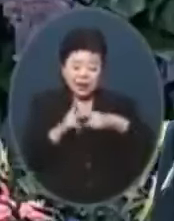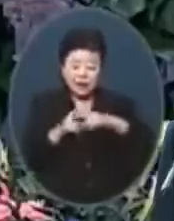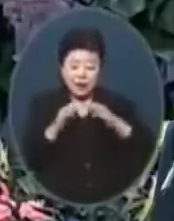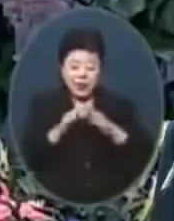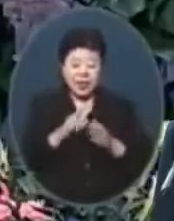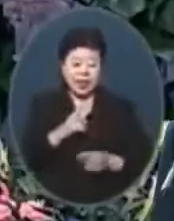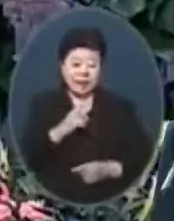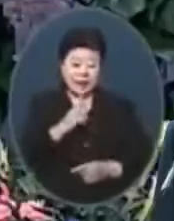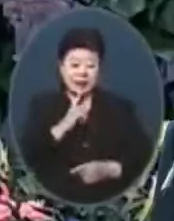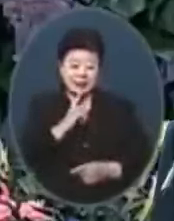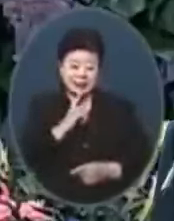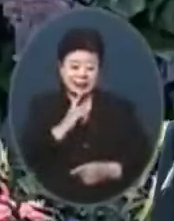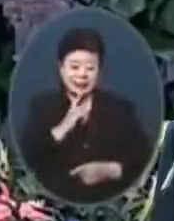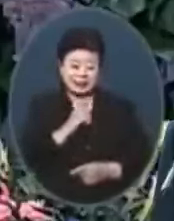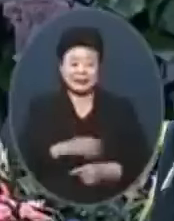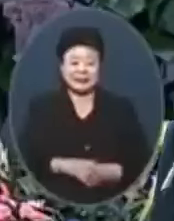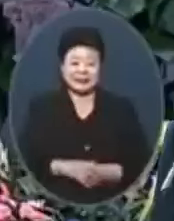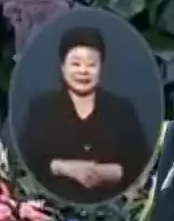교회만